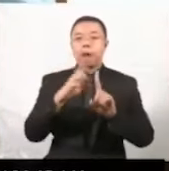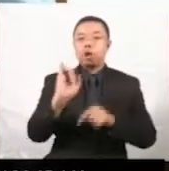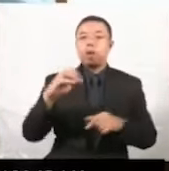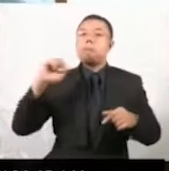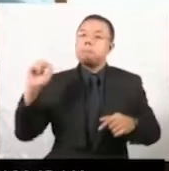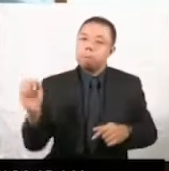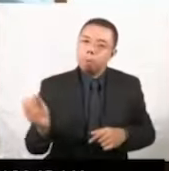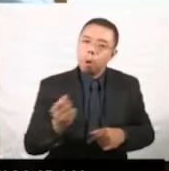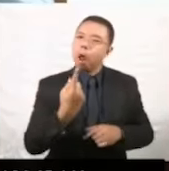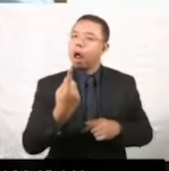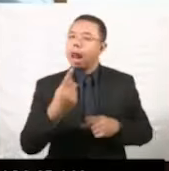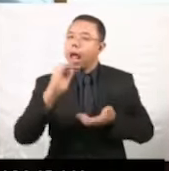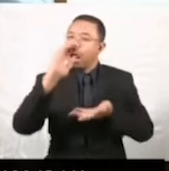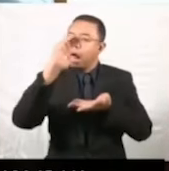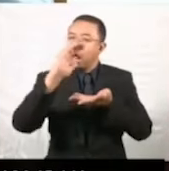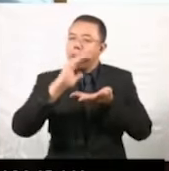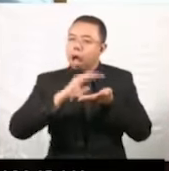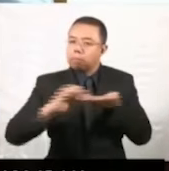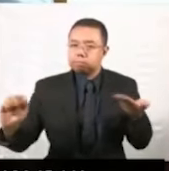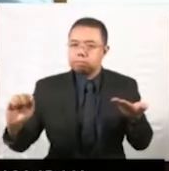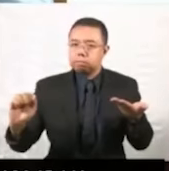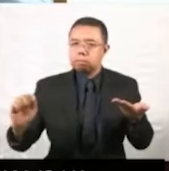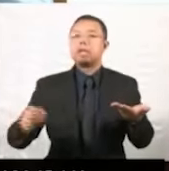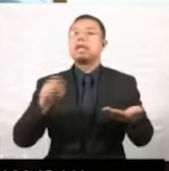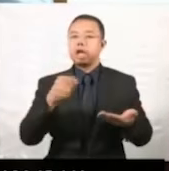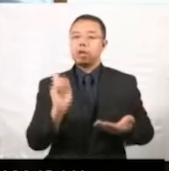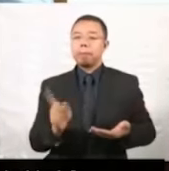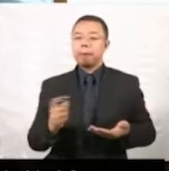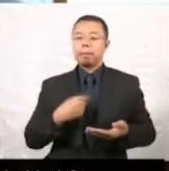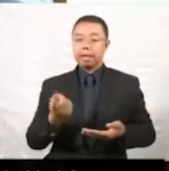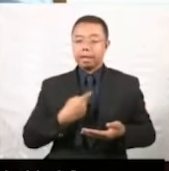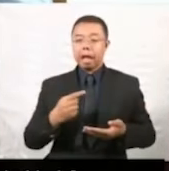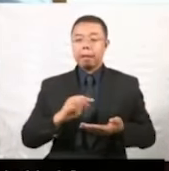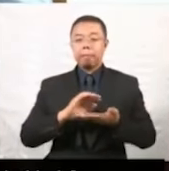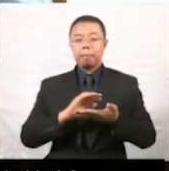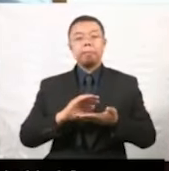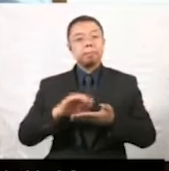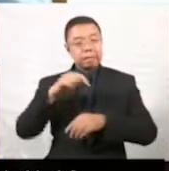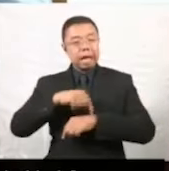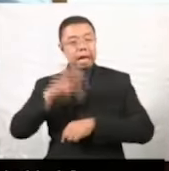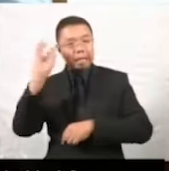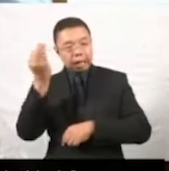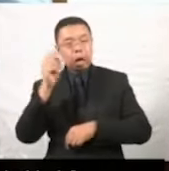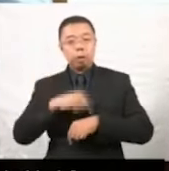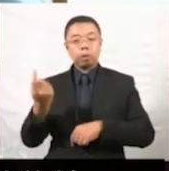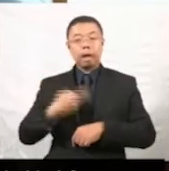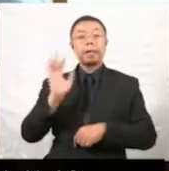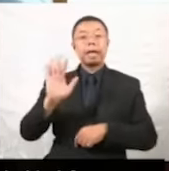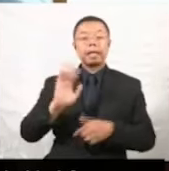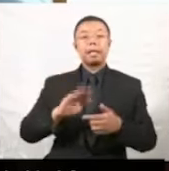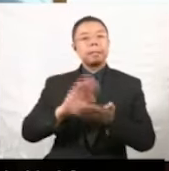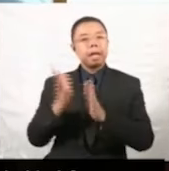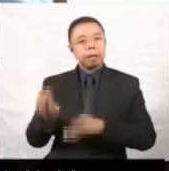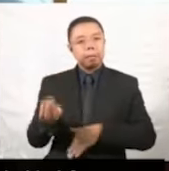mulai tergerus Oleh sebab itu seharusnya kita sebagai ee yang di Jakarta ketika kami nanti e